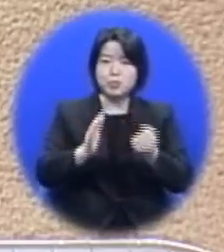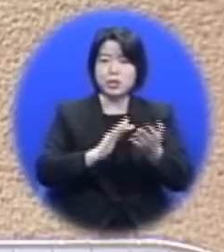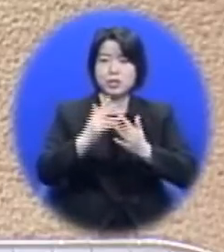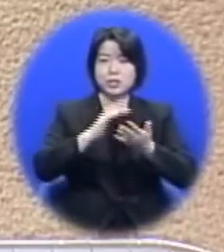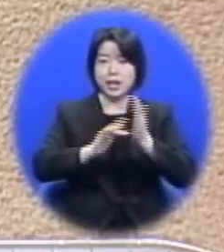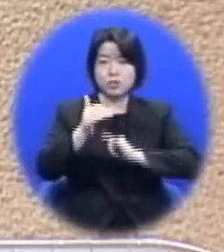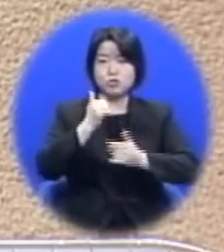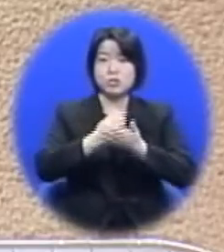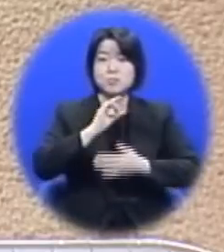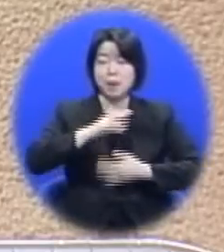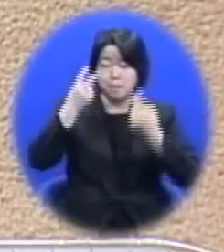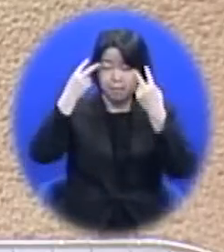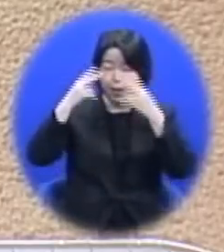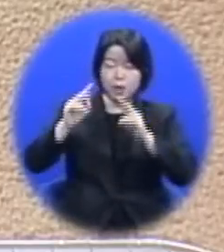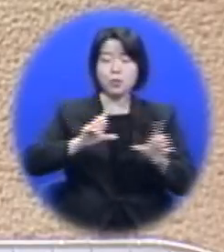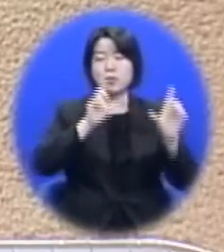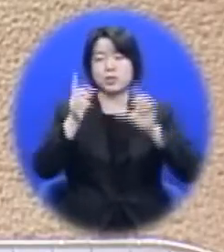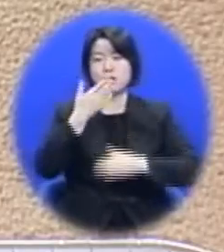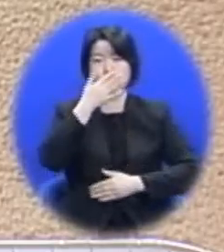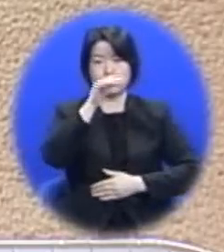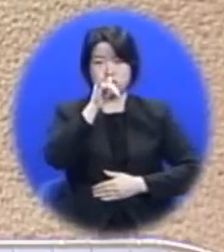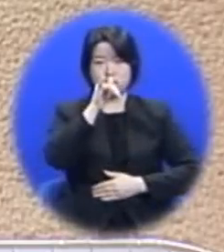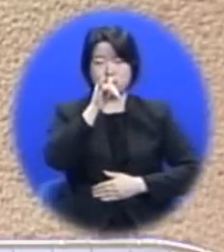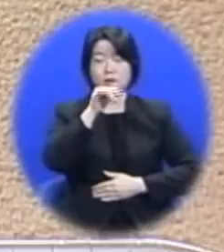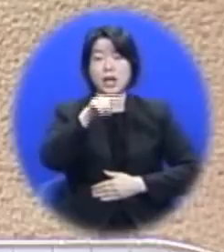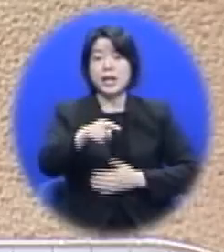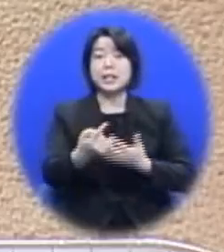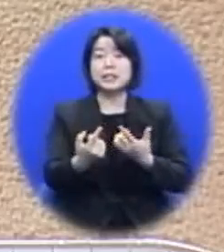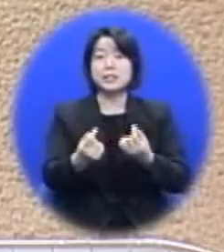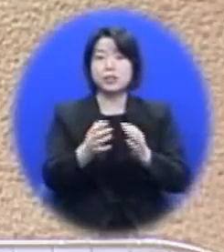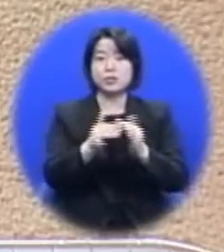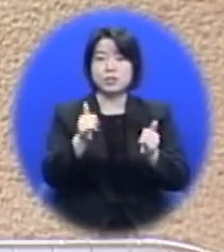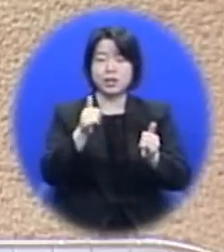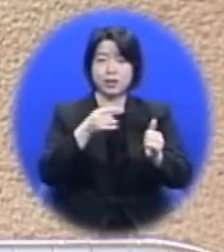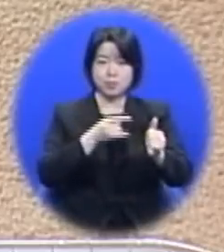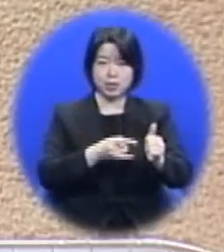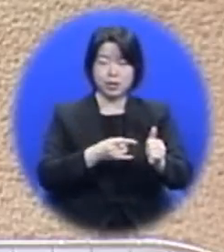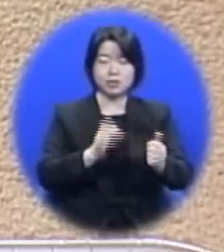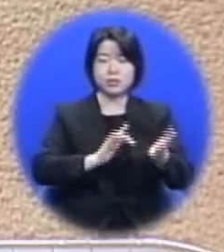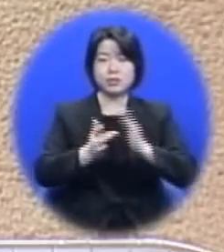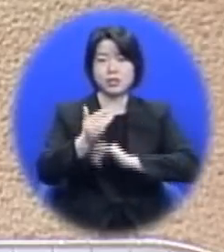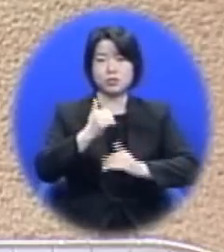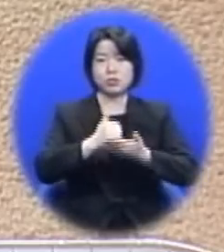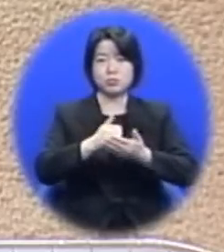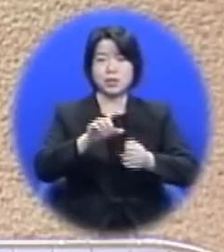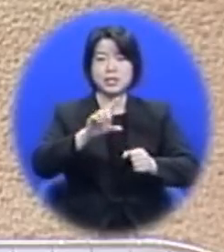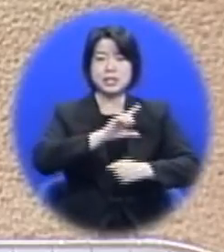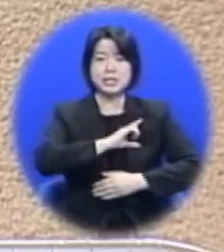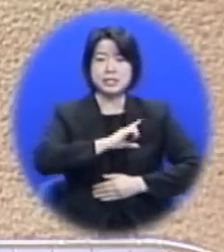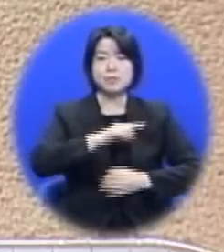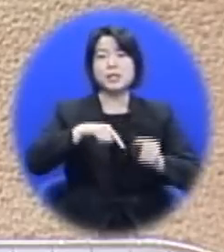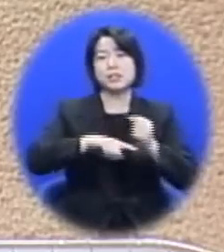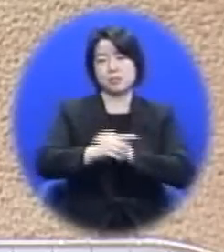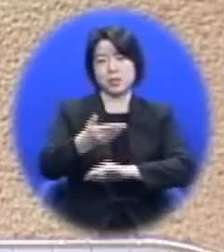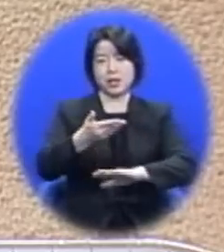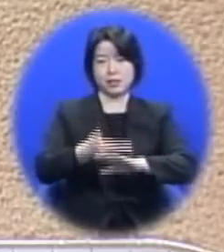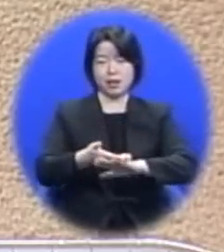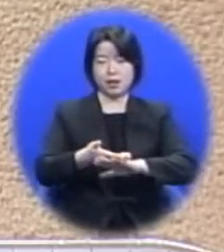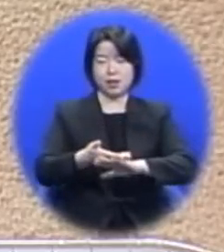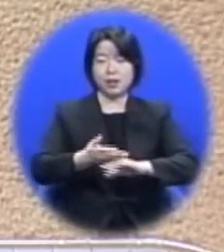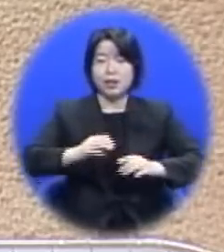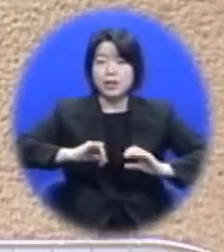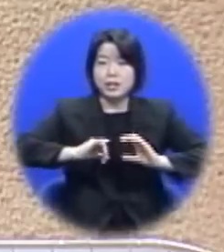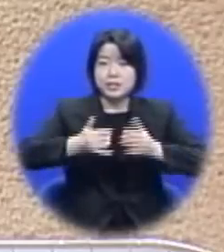바라보고 사는 거죠. 그런 사람에게는 예수님의 이름의 의미가 다릅니다. 세상